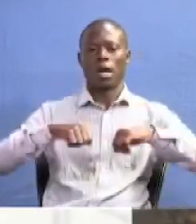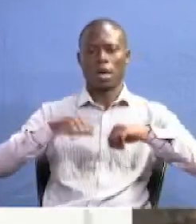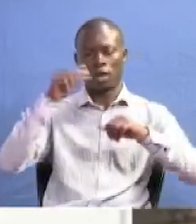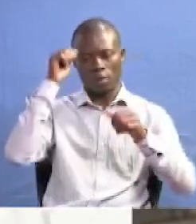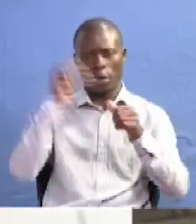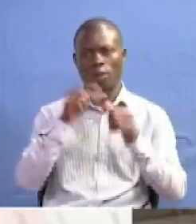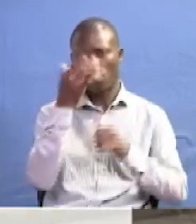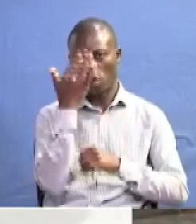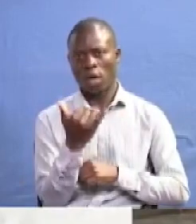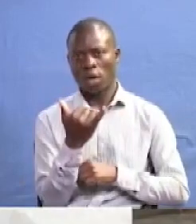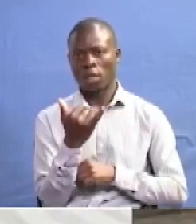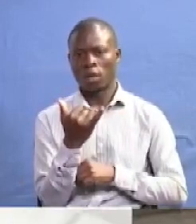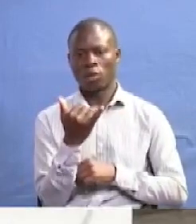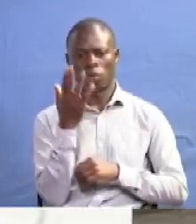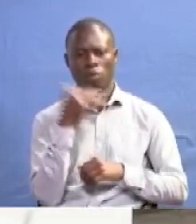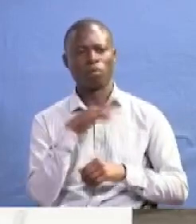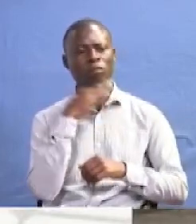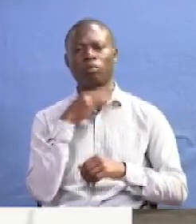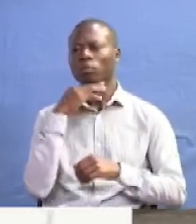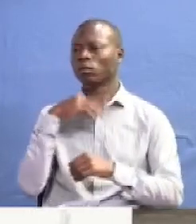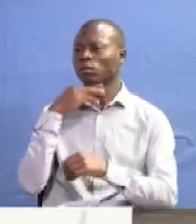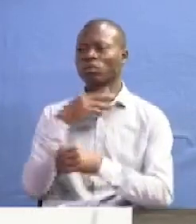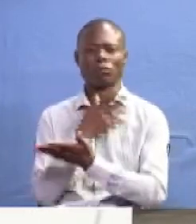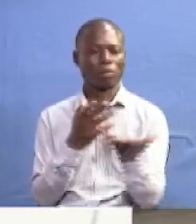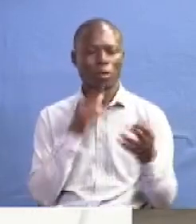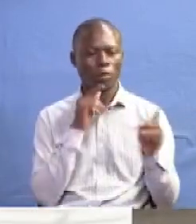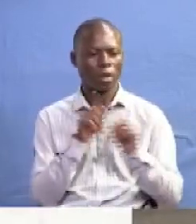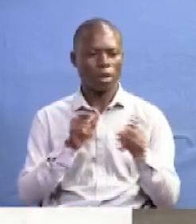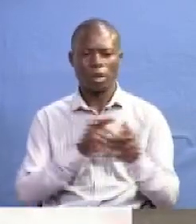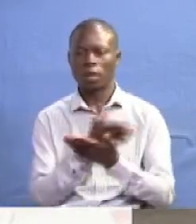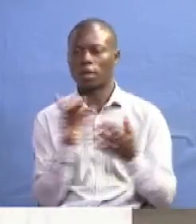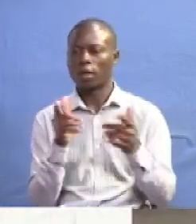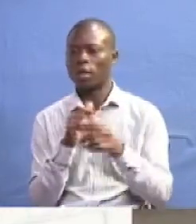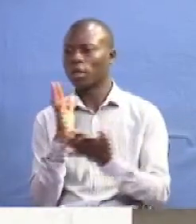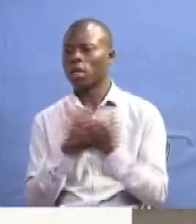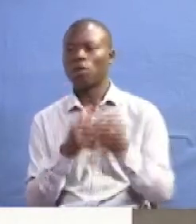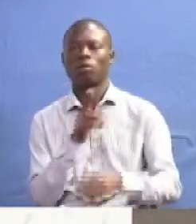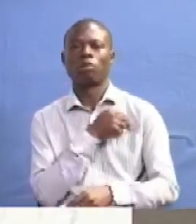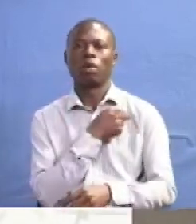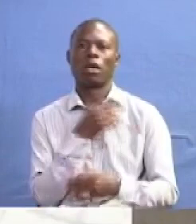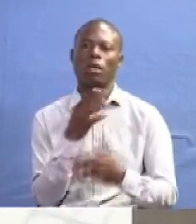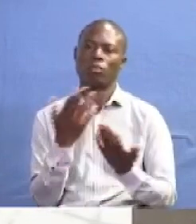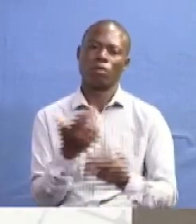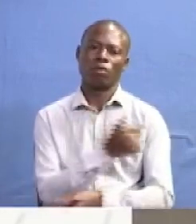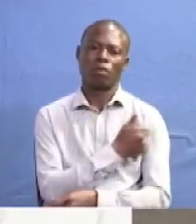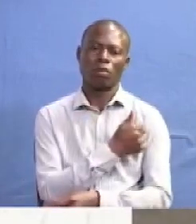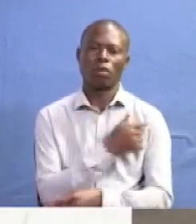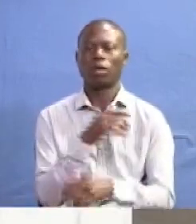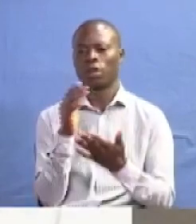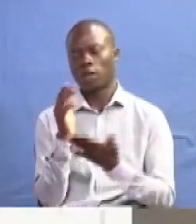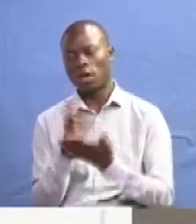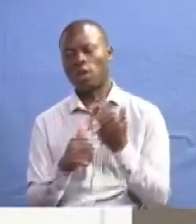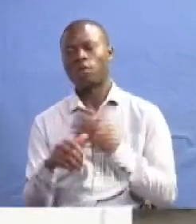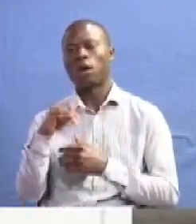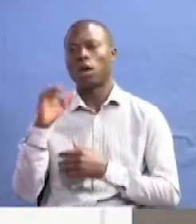kwa nini kuna vifo ambavyo vilitendeka vya ndugu wetu hapa nyuma na wengine wako hospitalini bado wamelazwa, wako ICU.